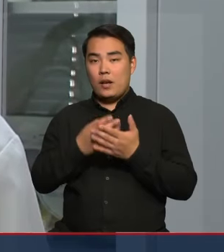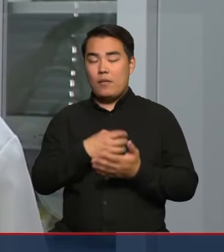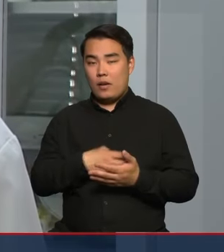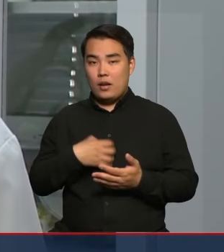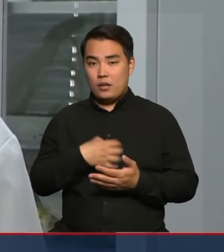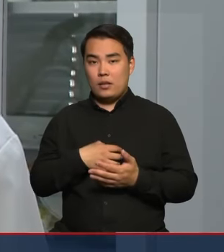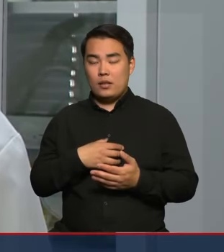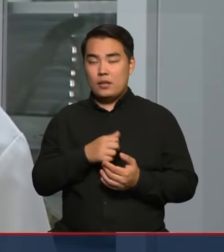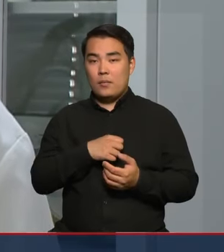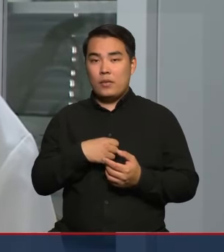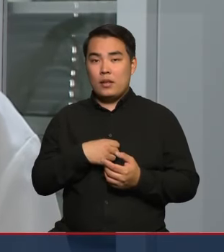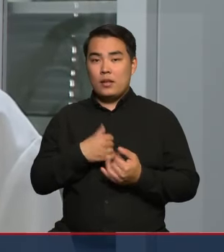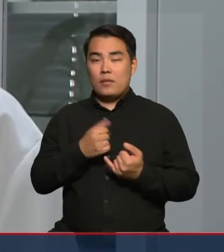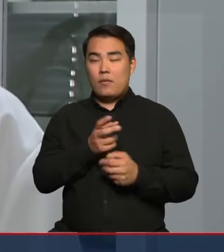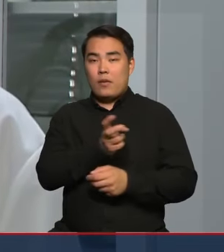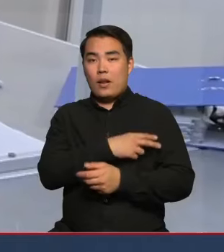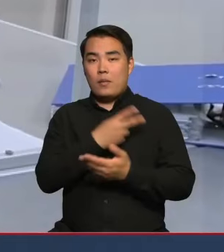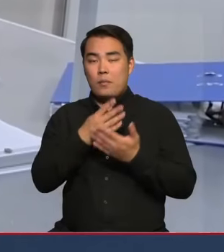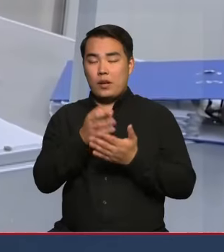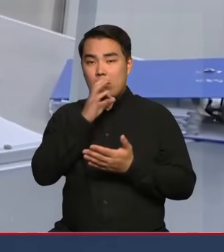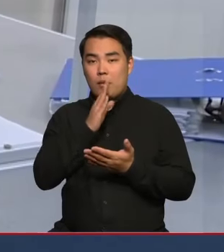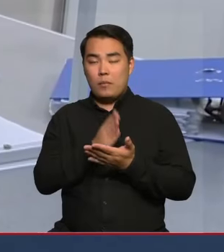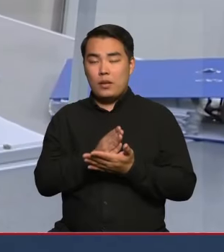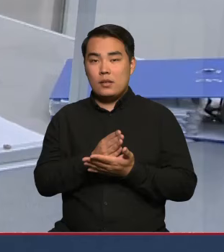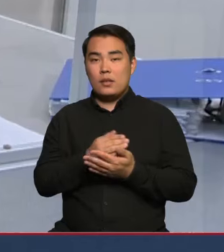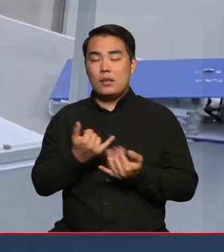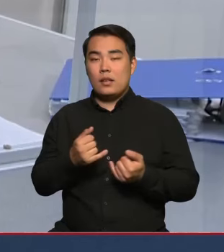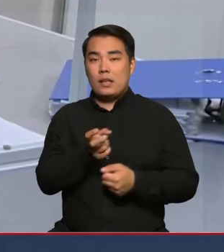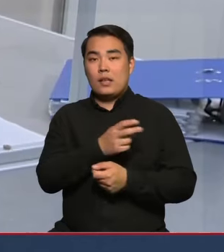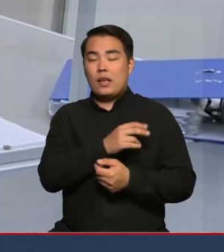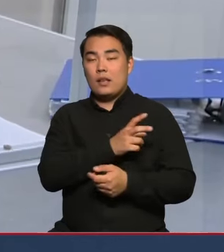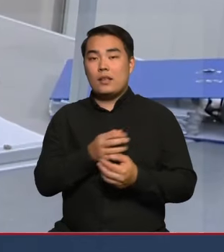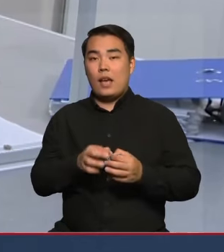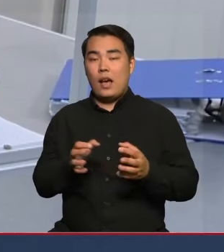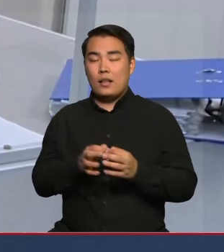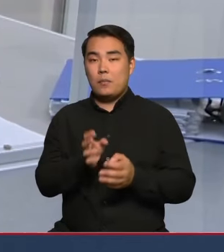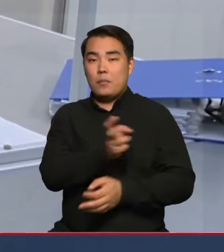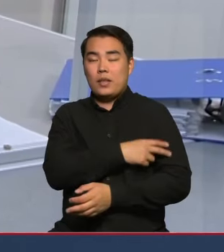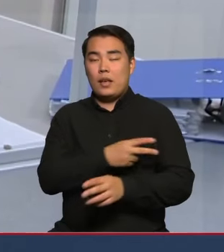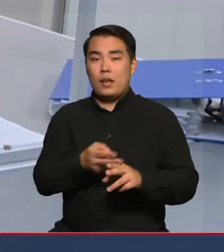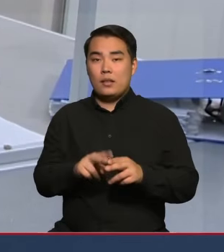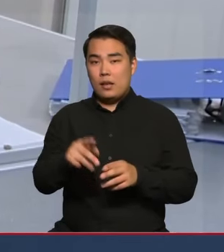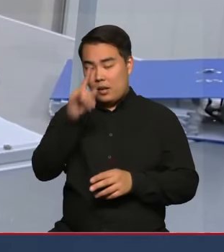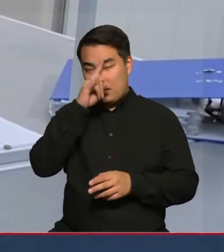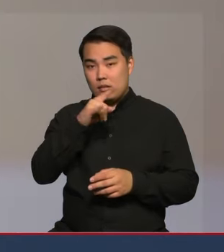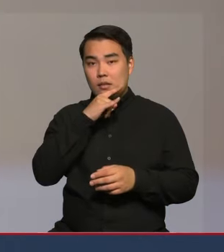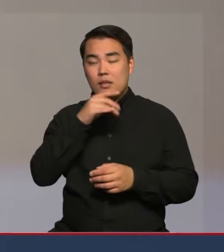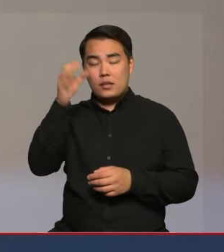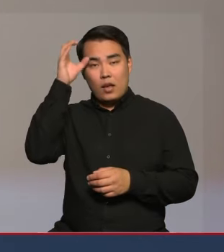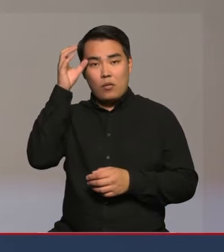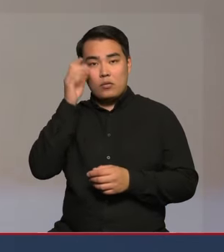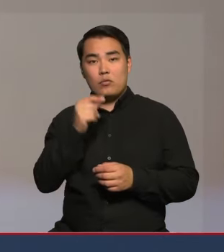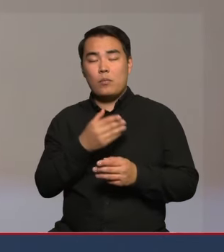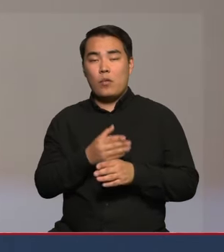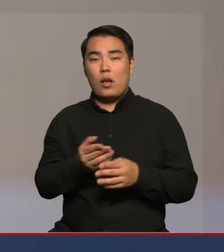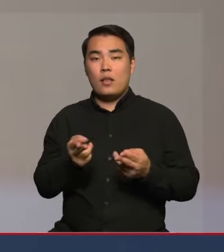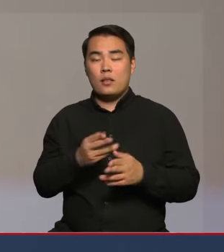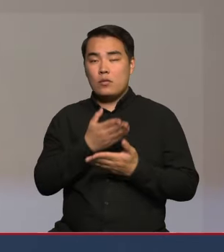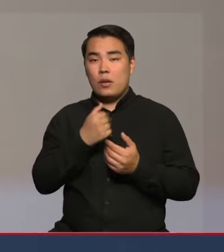негізгі терапевтік радиофарм препараты. Ядролық медицина саласындағы әлемдік үдерістерден Қазақстан ғалымдары кенде қалып жатқан